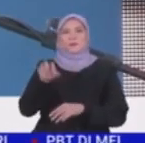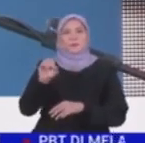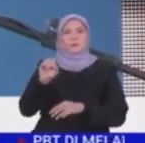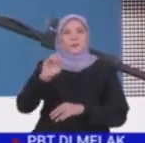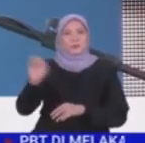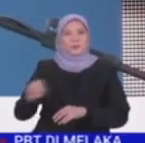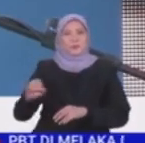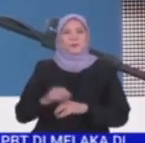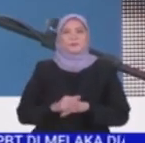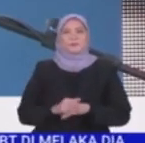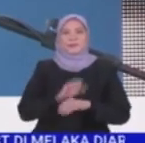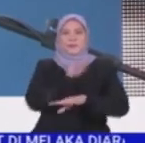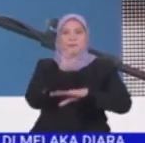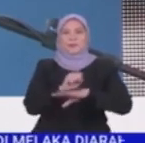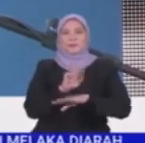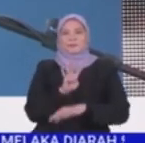Singapura